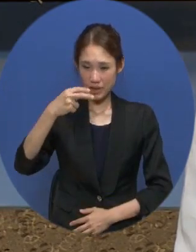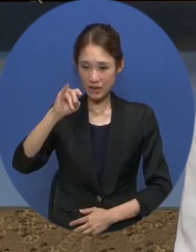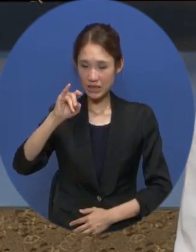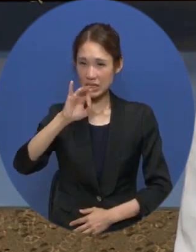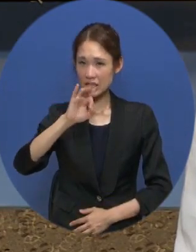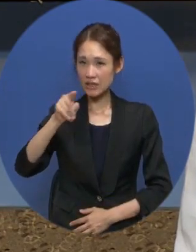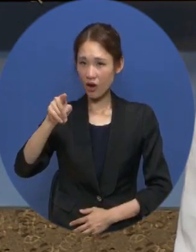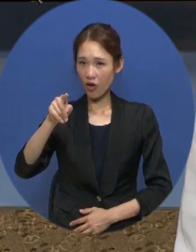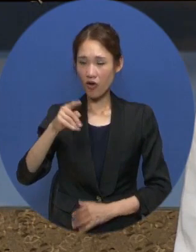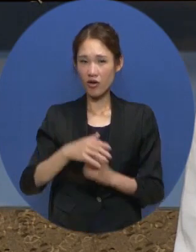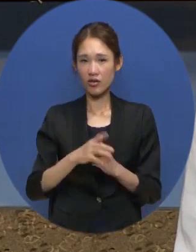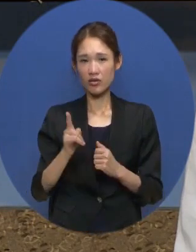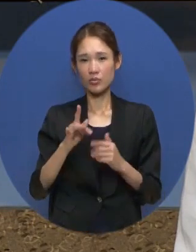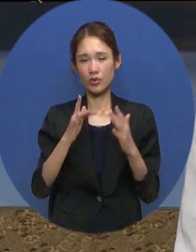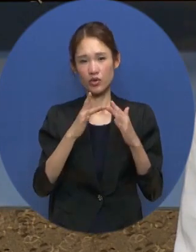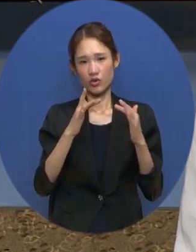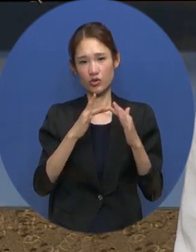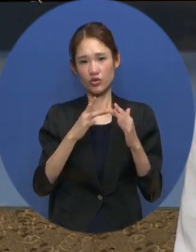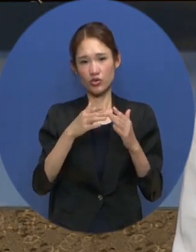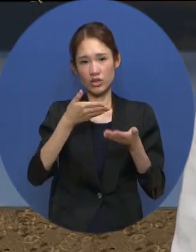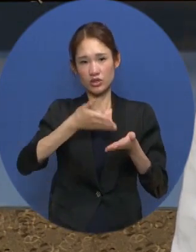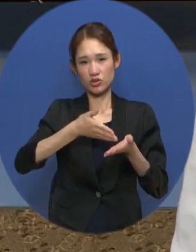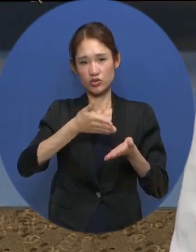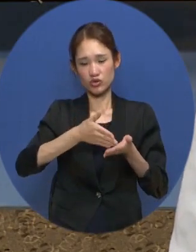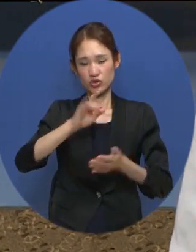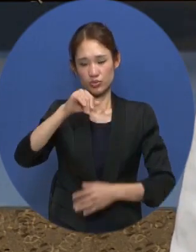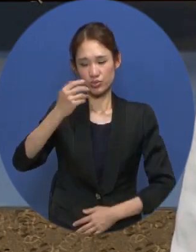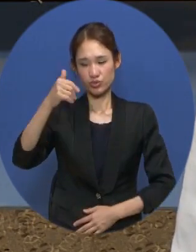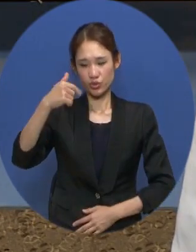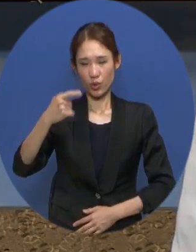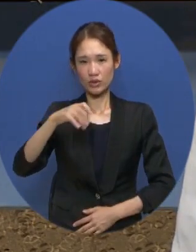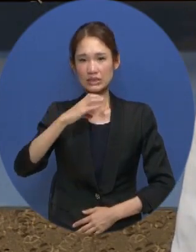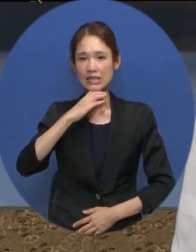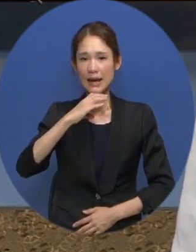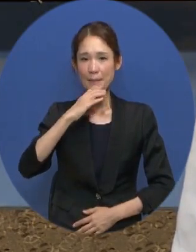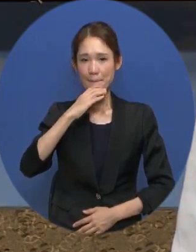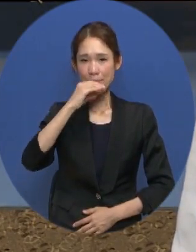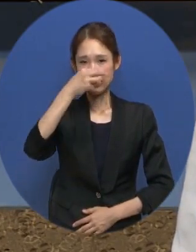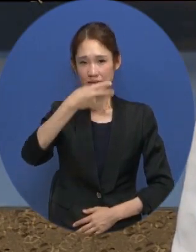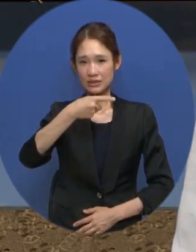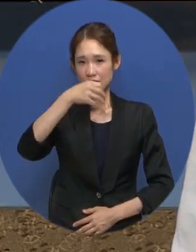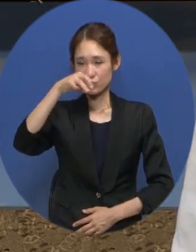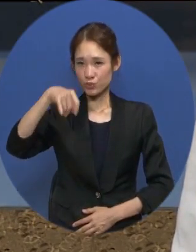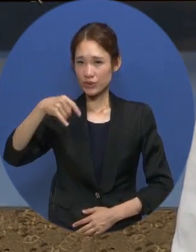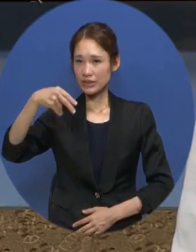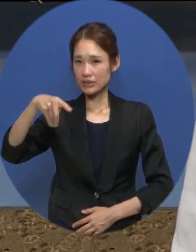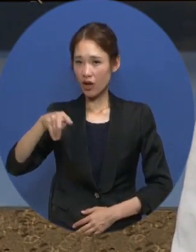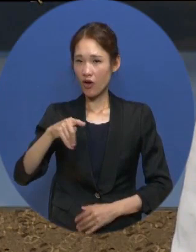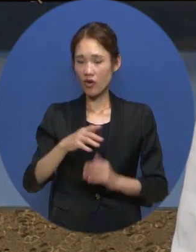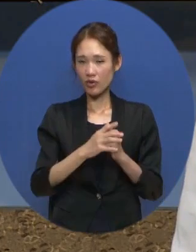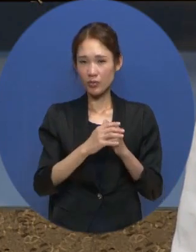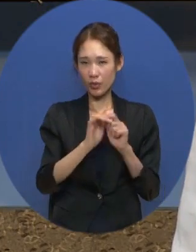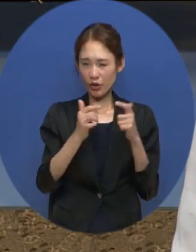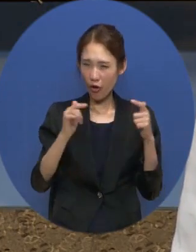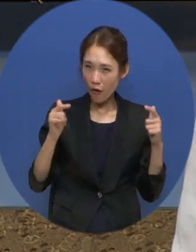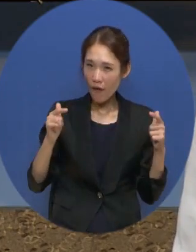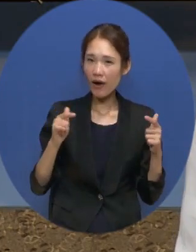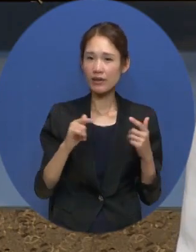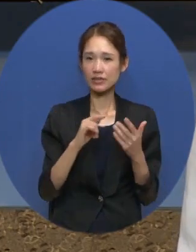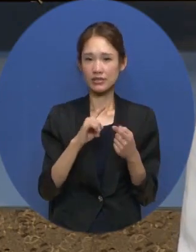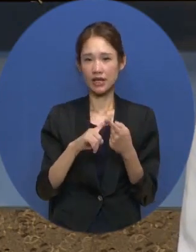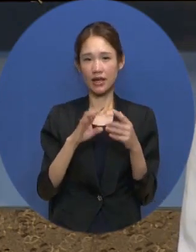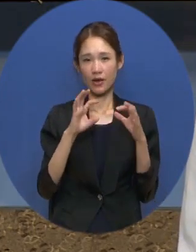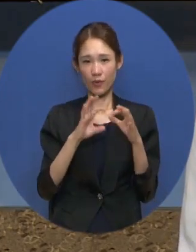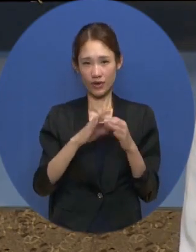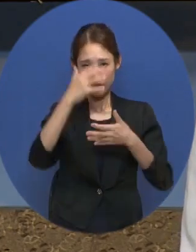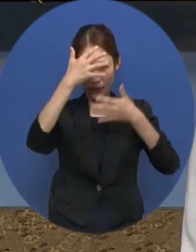그러니까 온라인 상의 미디어들, 뉴스, 블로그, 카페, 트위터, 뭐 등등등, 인스타그램, 뭐 등등등을